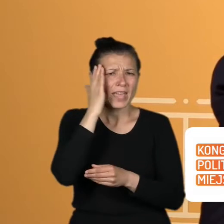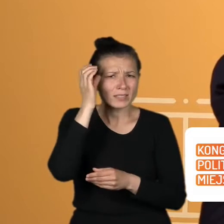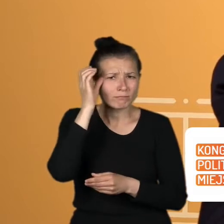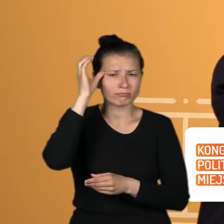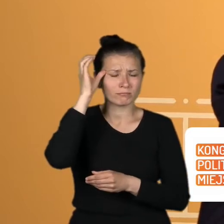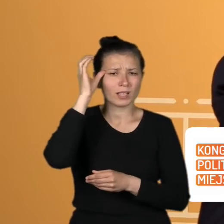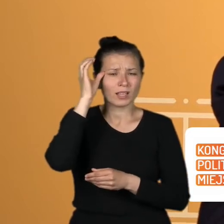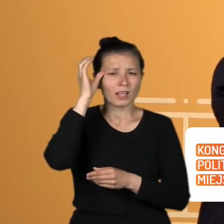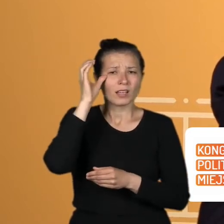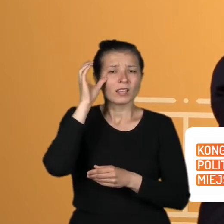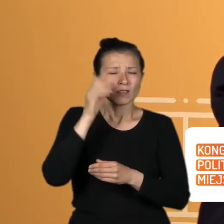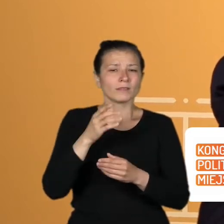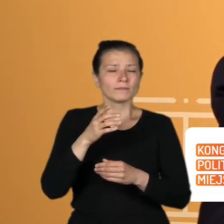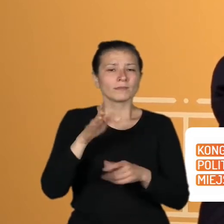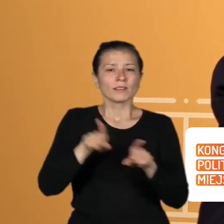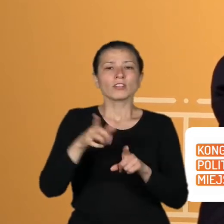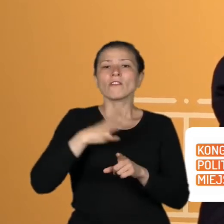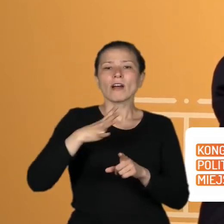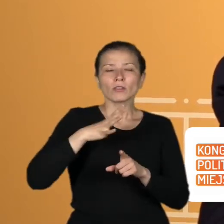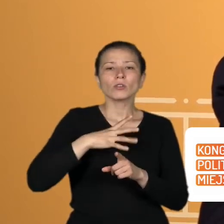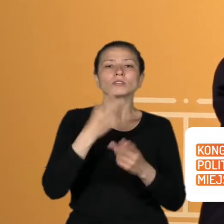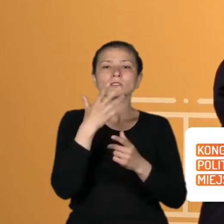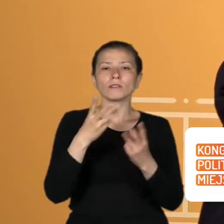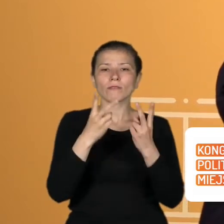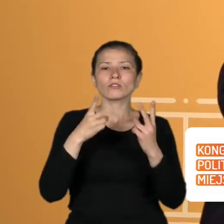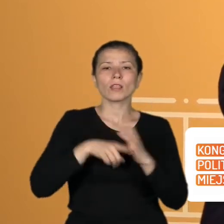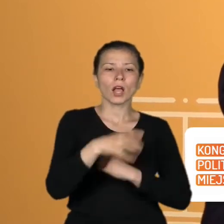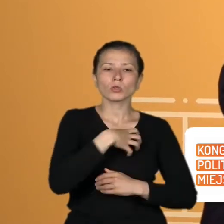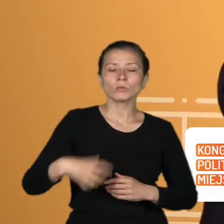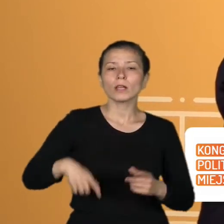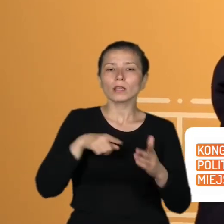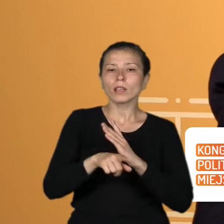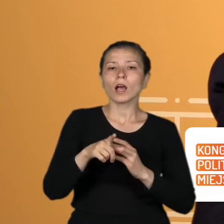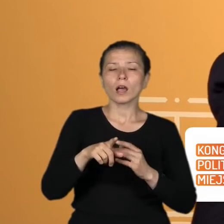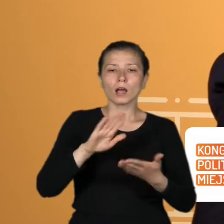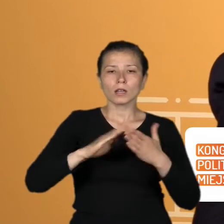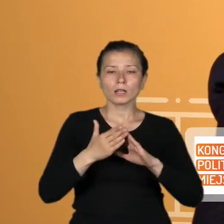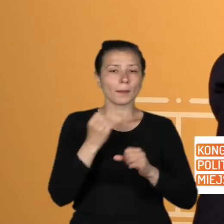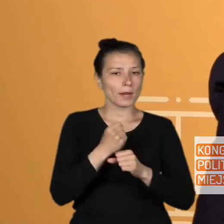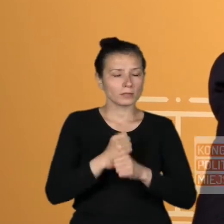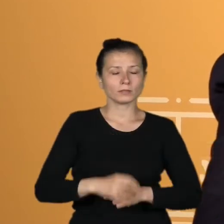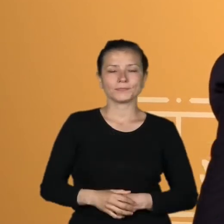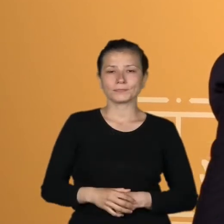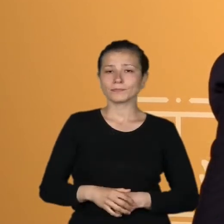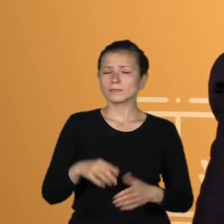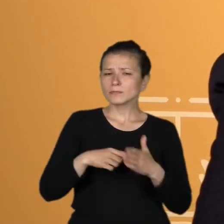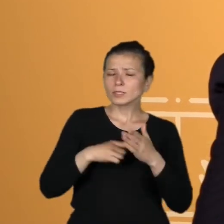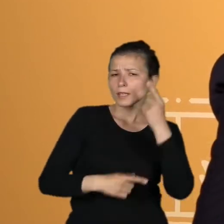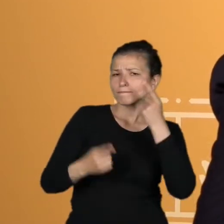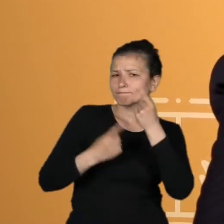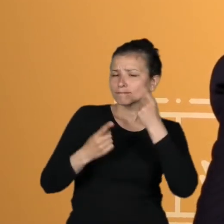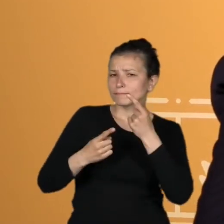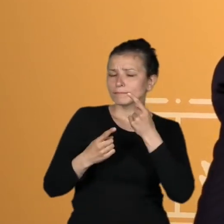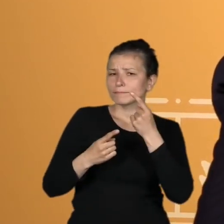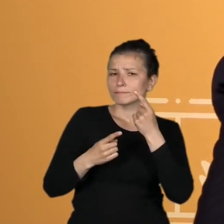nosicielem tych wartości, które są ważne dla gospodarki, dla rynku pracy, A to jest taka refleksja, która wprowadzi